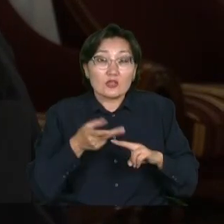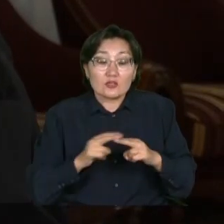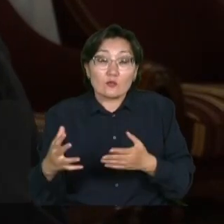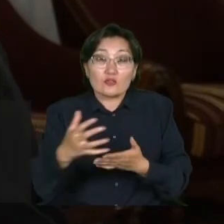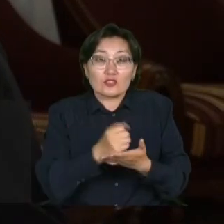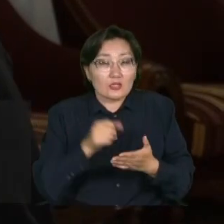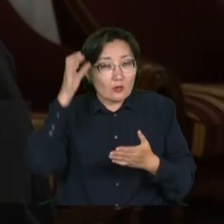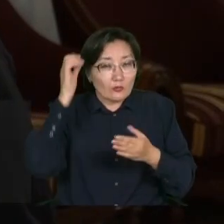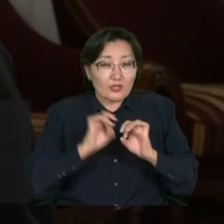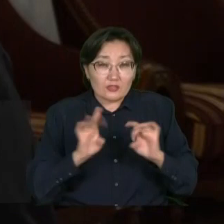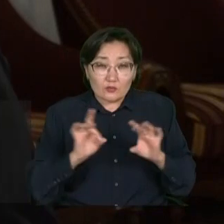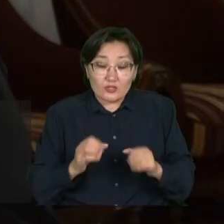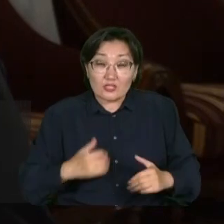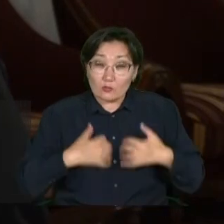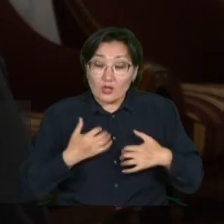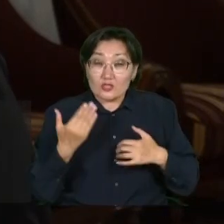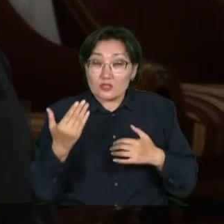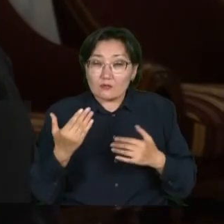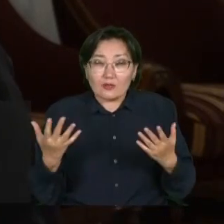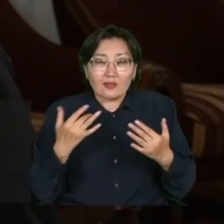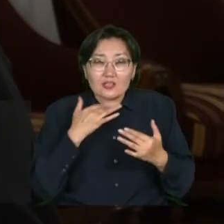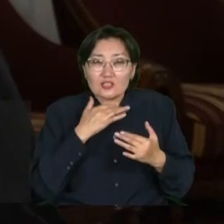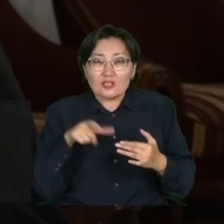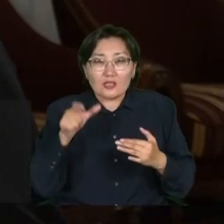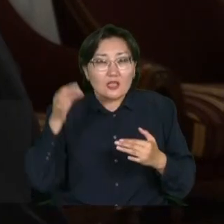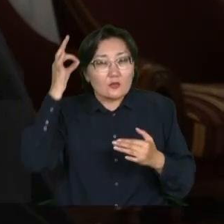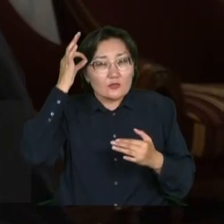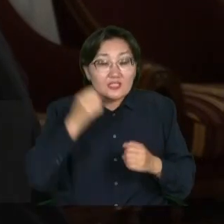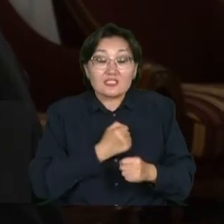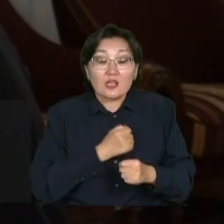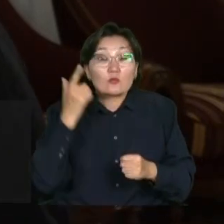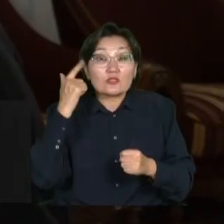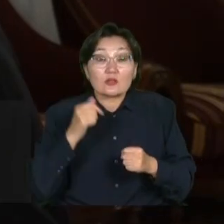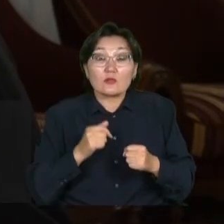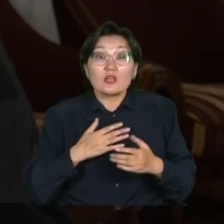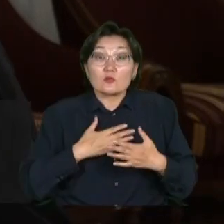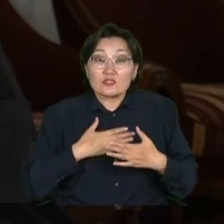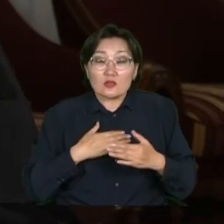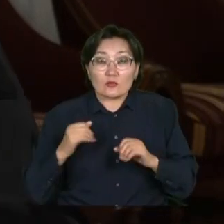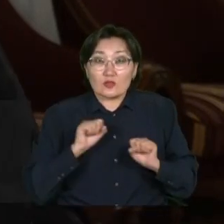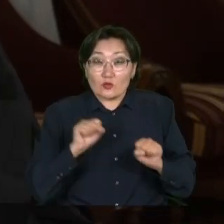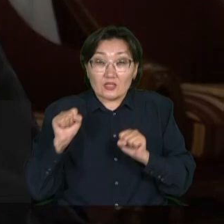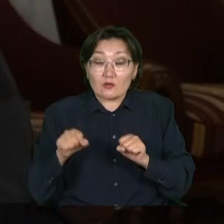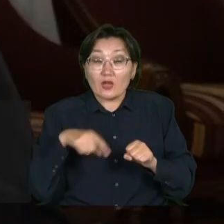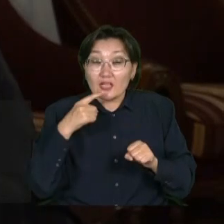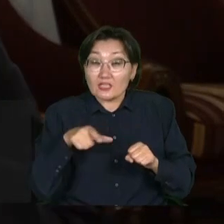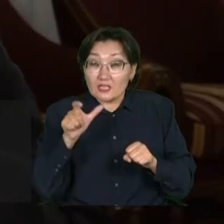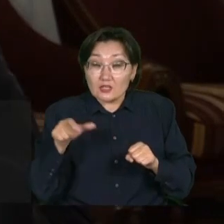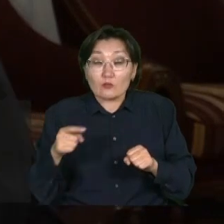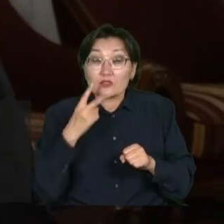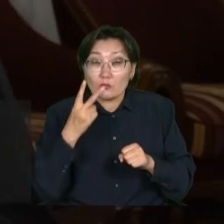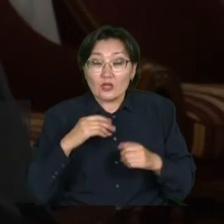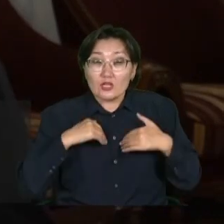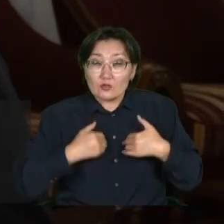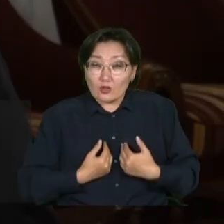жинағанын бөлісу үшін асығатын. Мен ол кісіні қаншама адам есіне алып сағынатынын білем. Ағамыз біздің арқамыз болған деген адамдарды да көрдім.